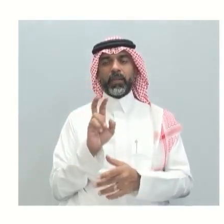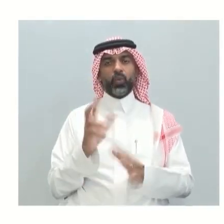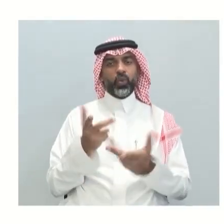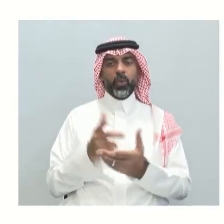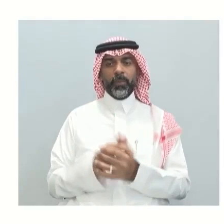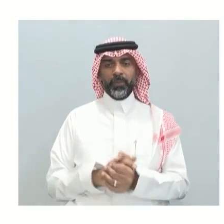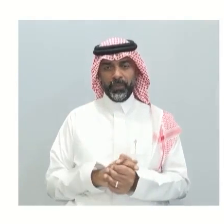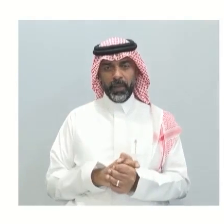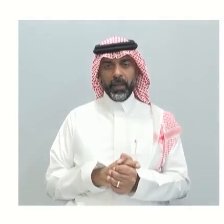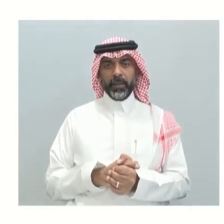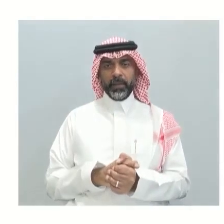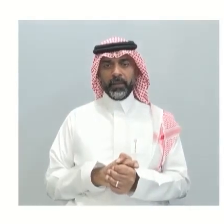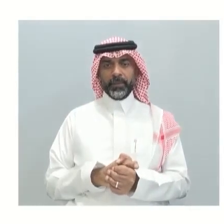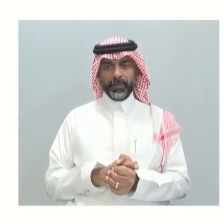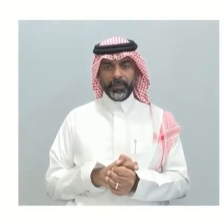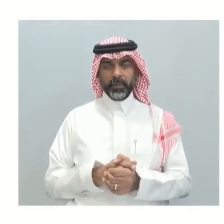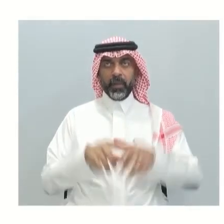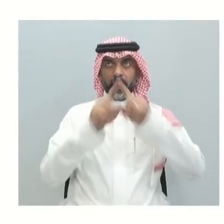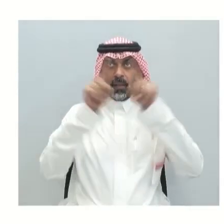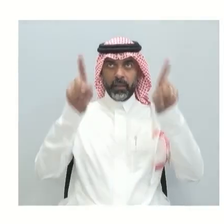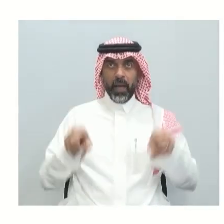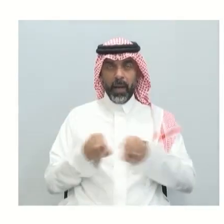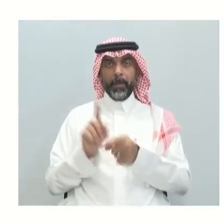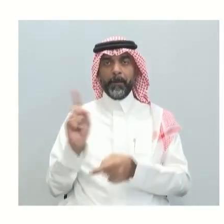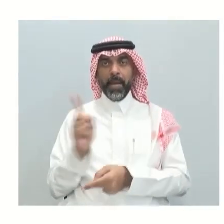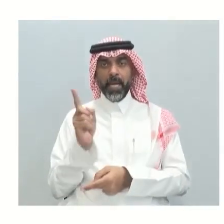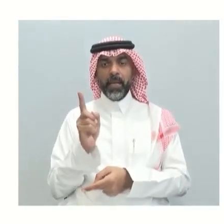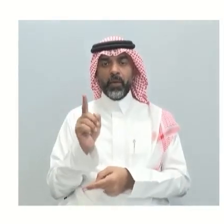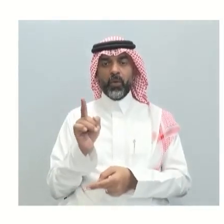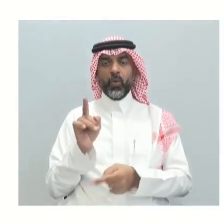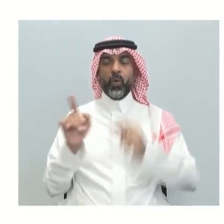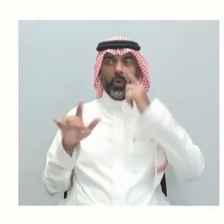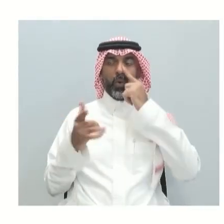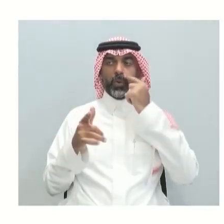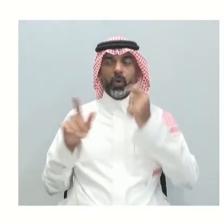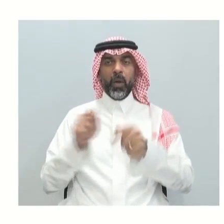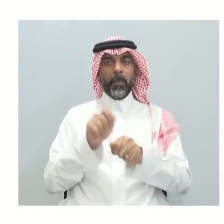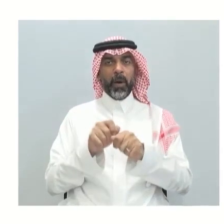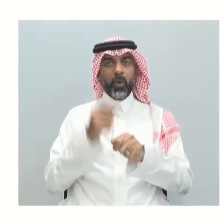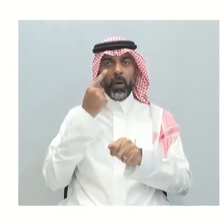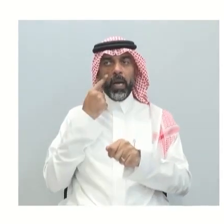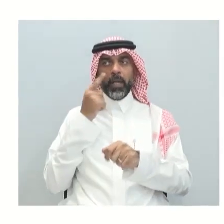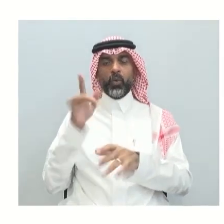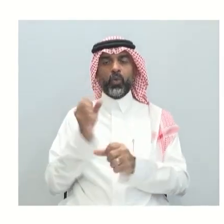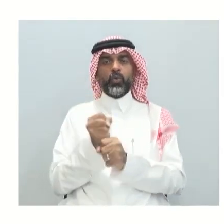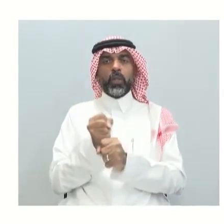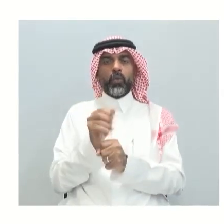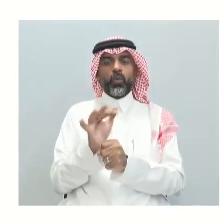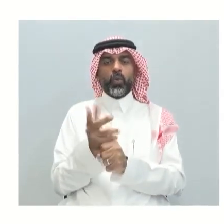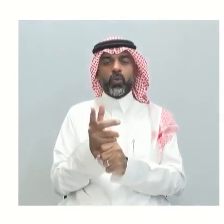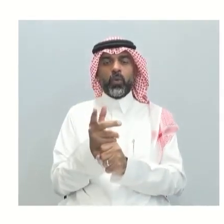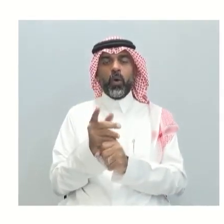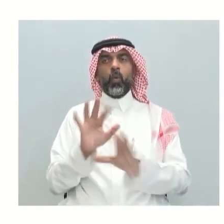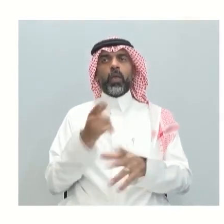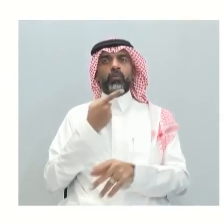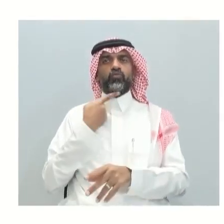الحيز والموطن كون الاطار البيئي هو دور المخلوق الحي او موضعه في بيئه تلبي باحتياجاته الضروريه